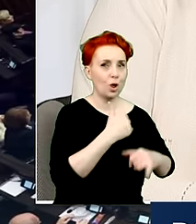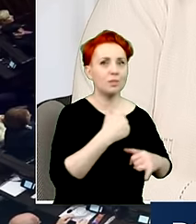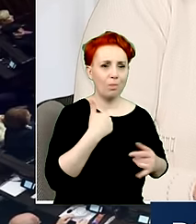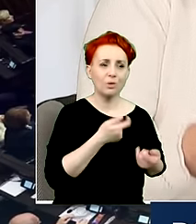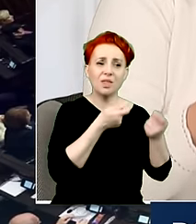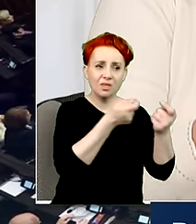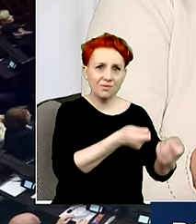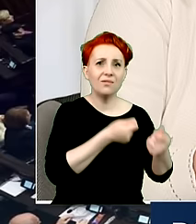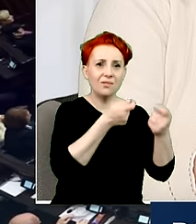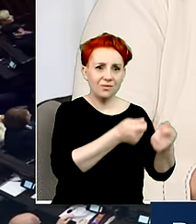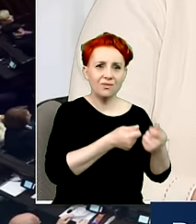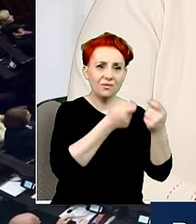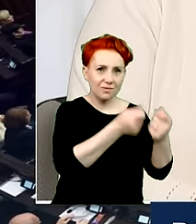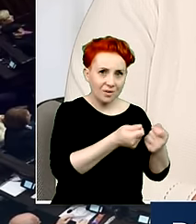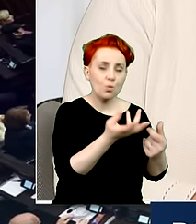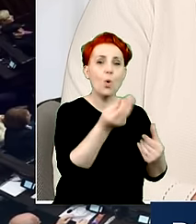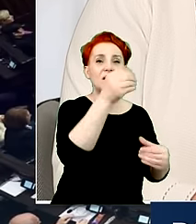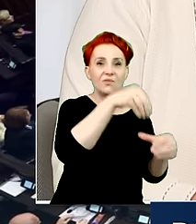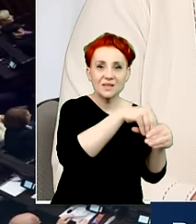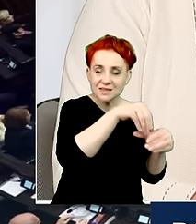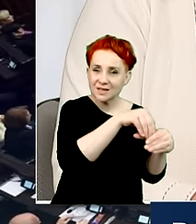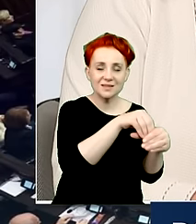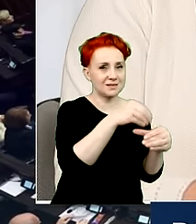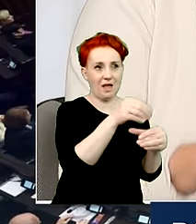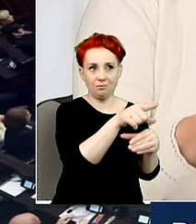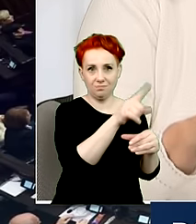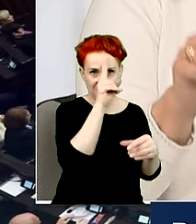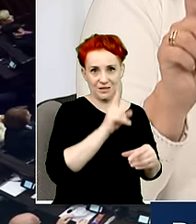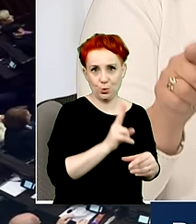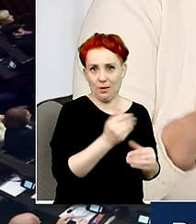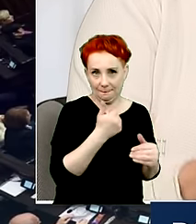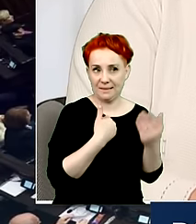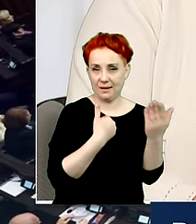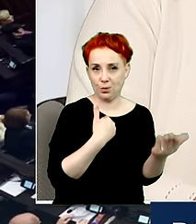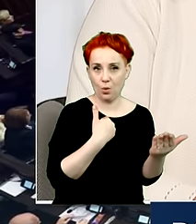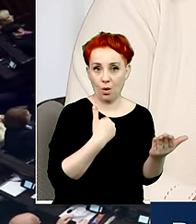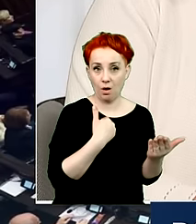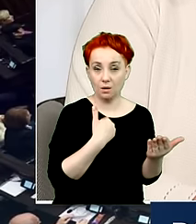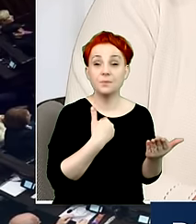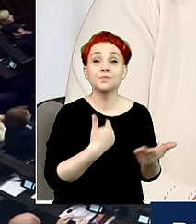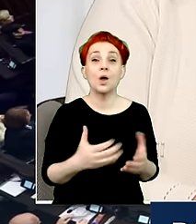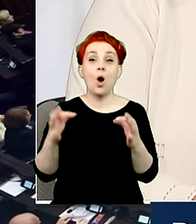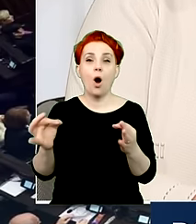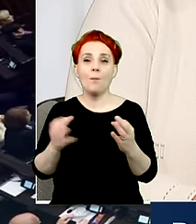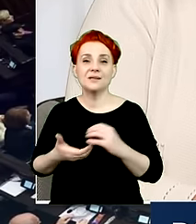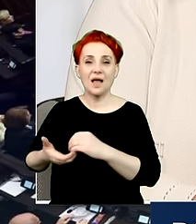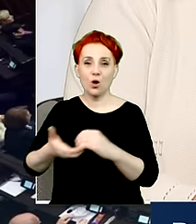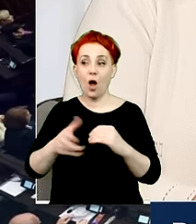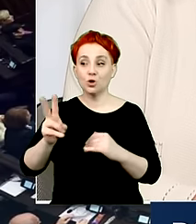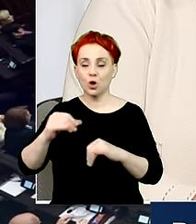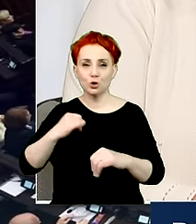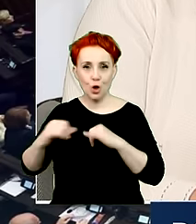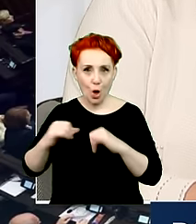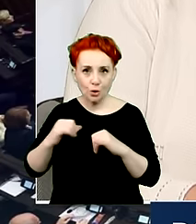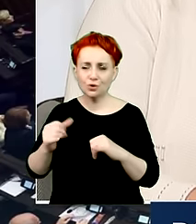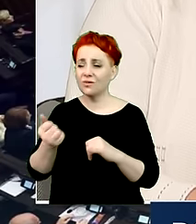dofinansowywał, inwestował w te instytucje, to właśnie obecna koalicja rządząca wielokrotnie,